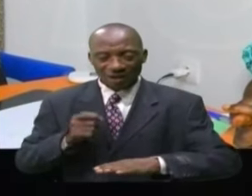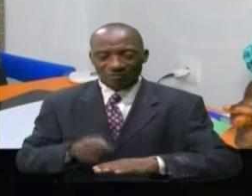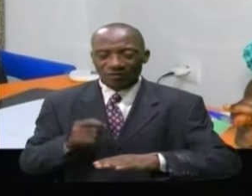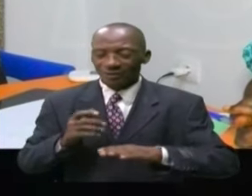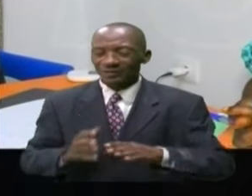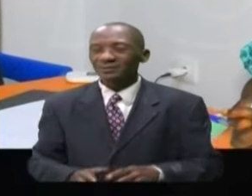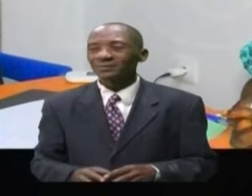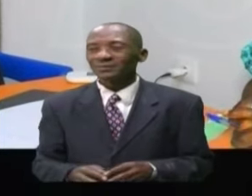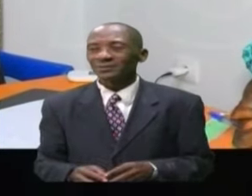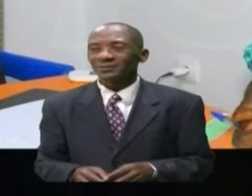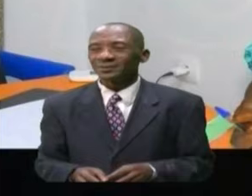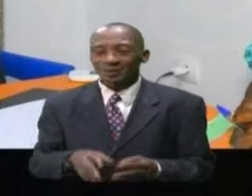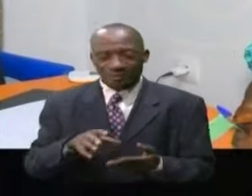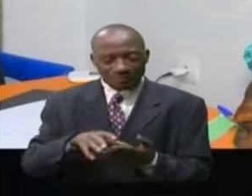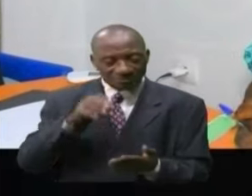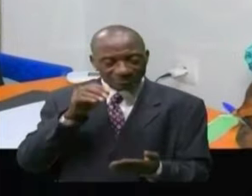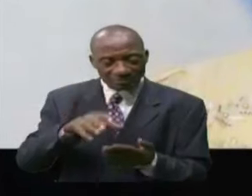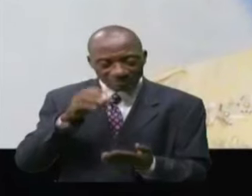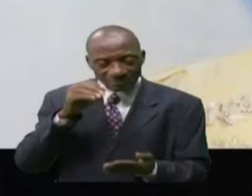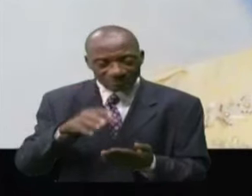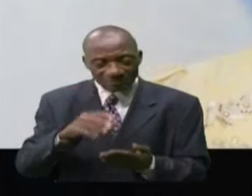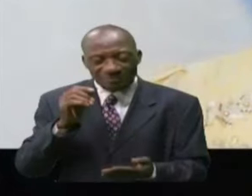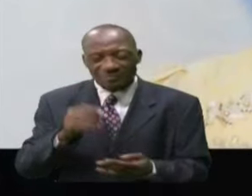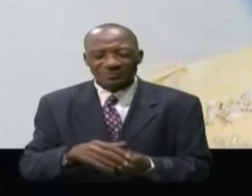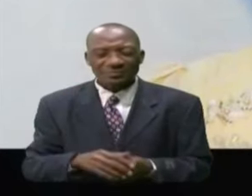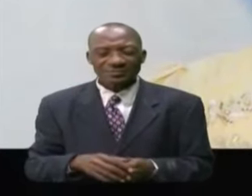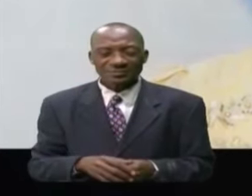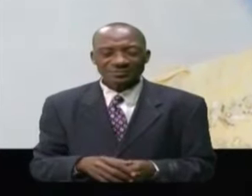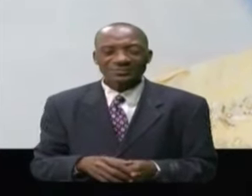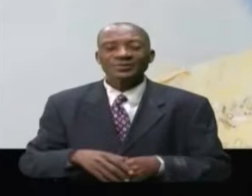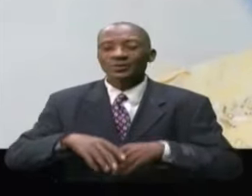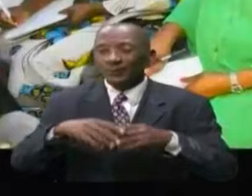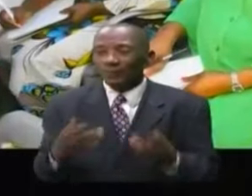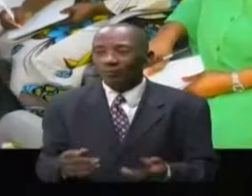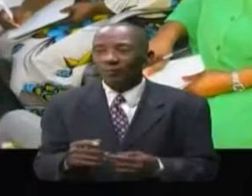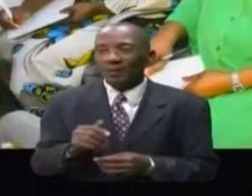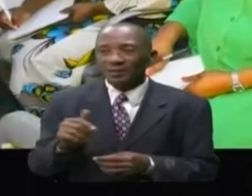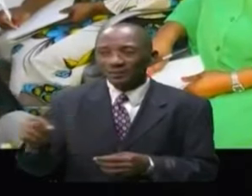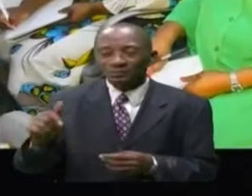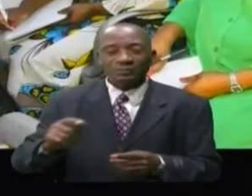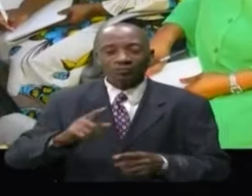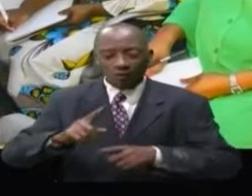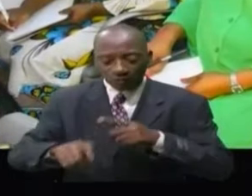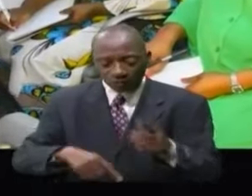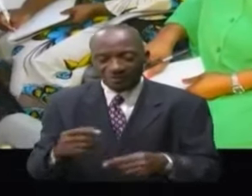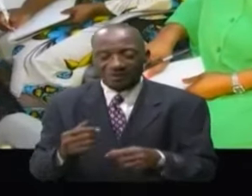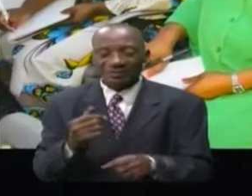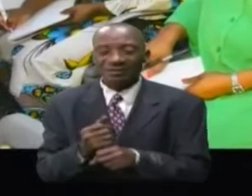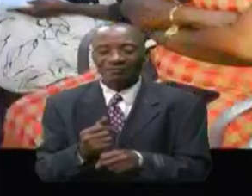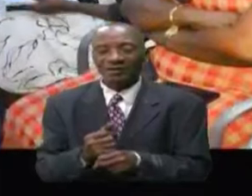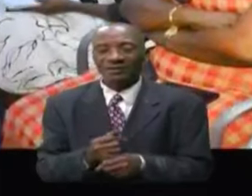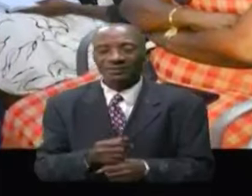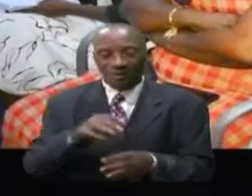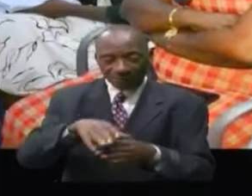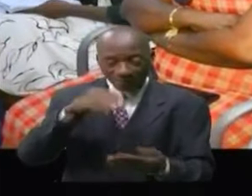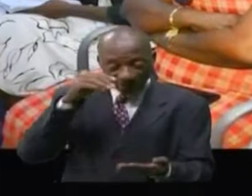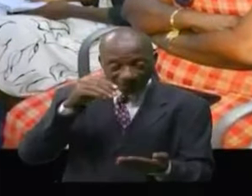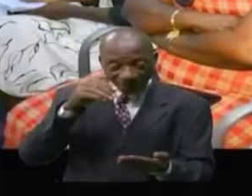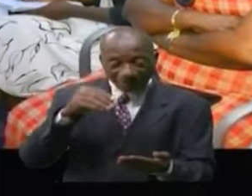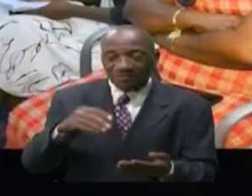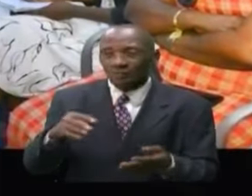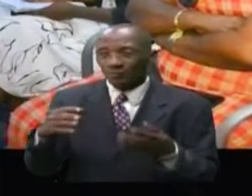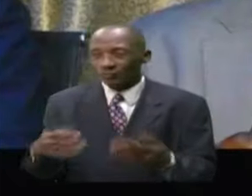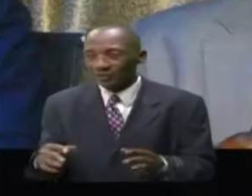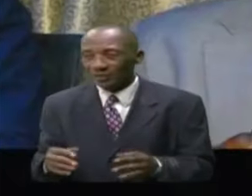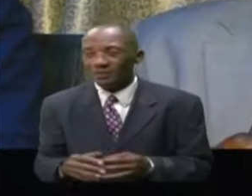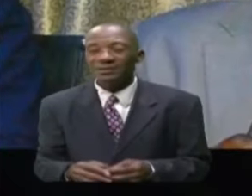des violences basées sur le genre, à savoir sexuelles, conjugales, sociales, économiques, judiciaires et tant d'autres. C'est les combats